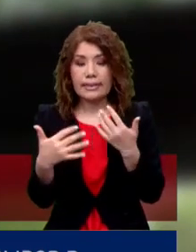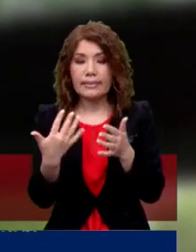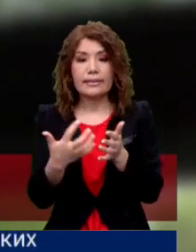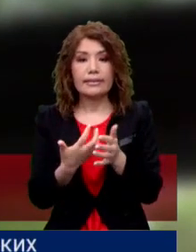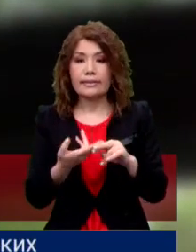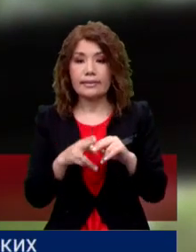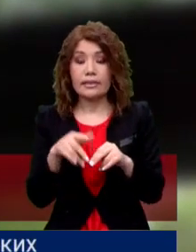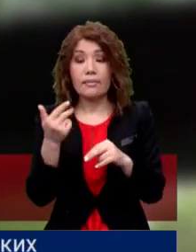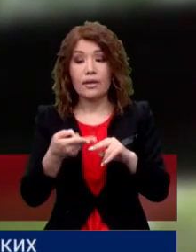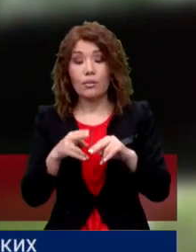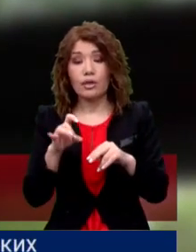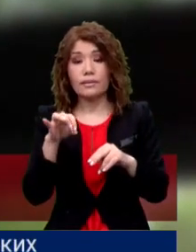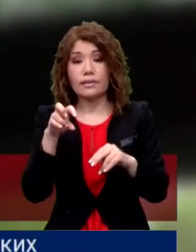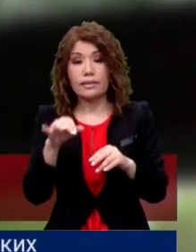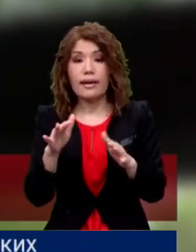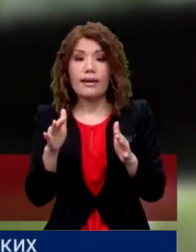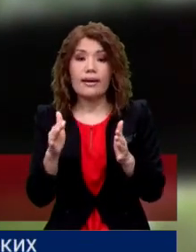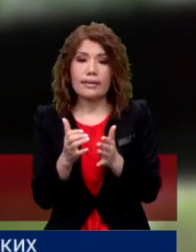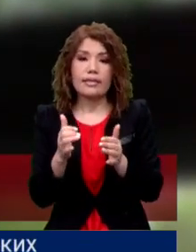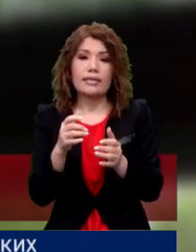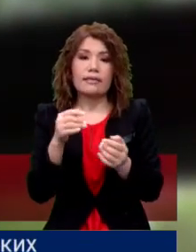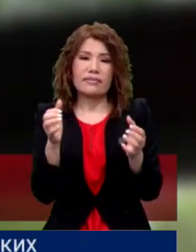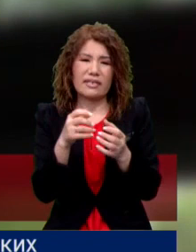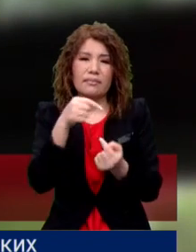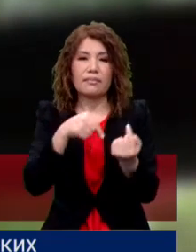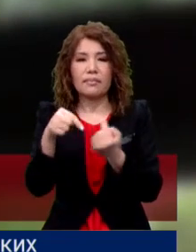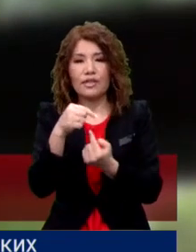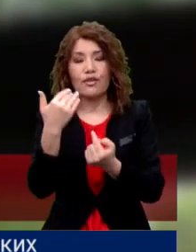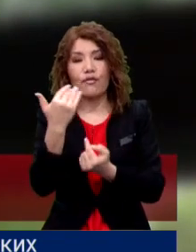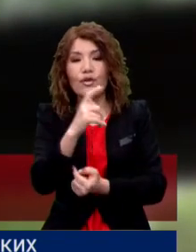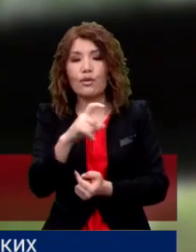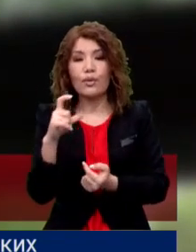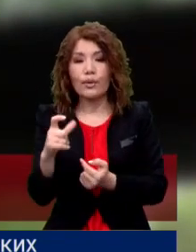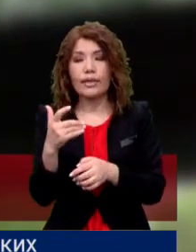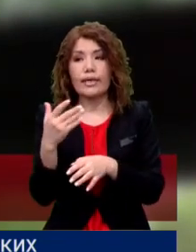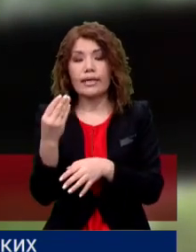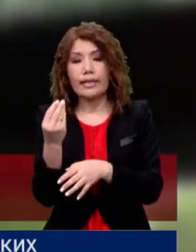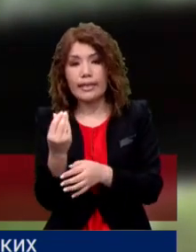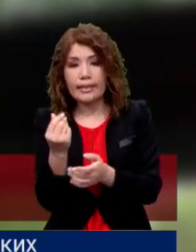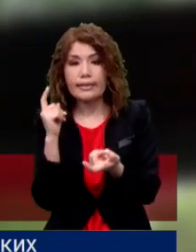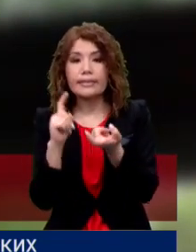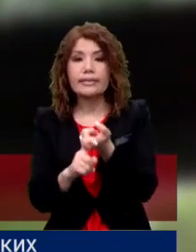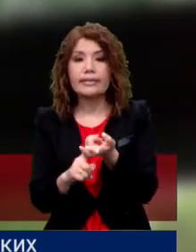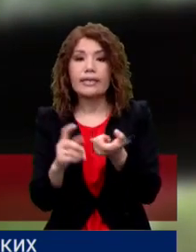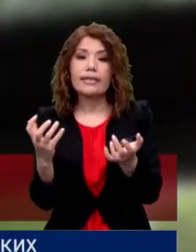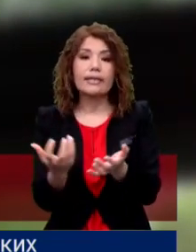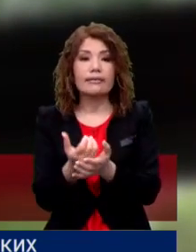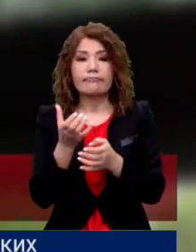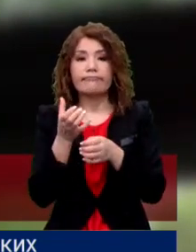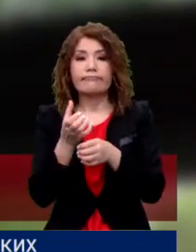байланысты, бұл нарықтағы аз да болса шағын бизнес өкілдерінің қаржыға деген қолжетімділігін